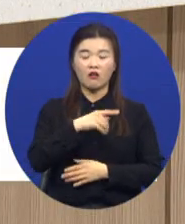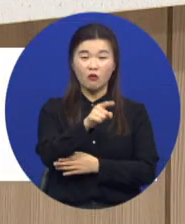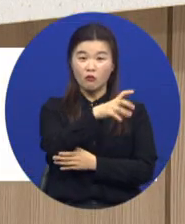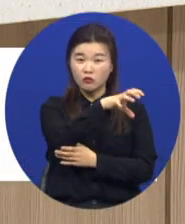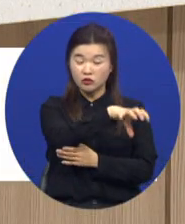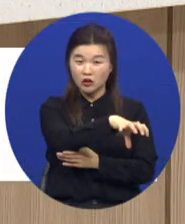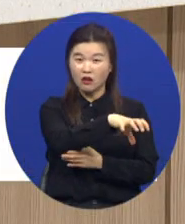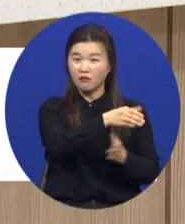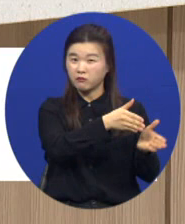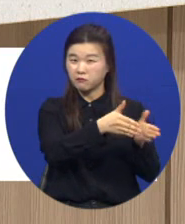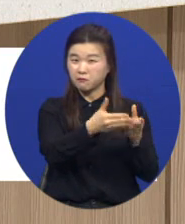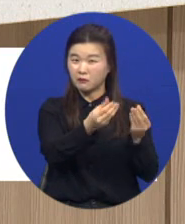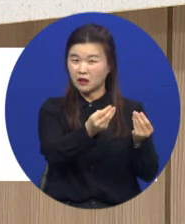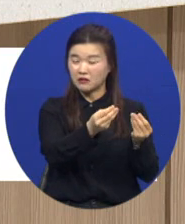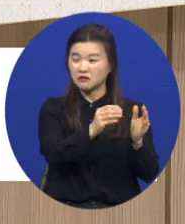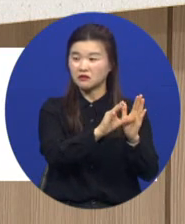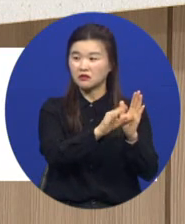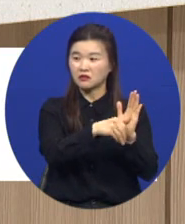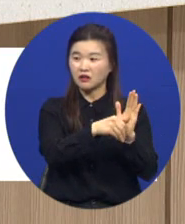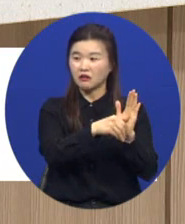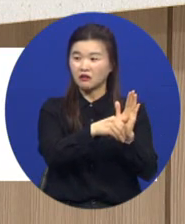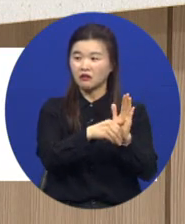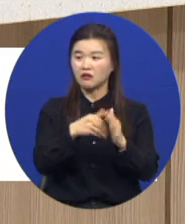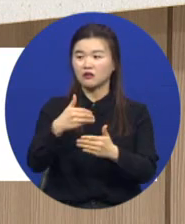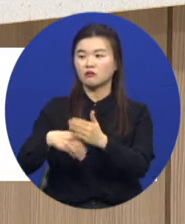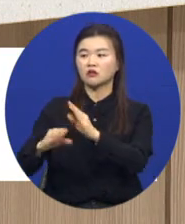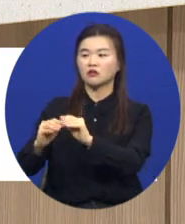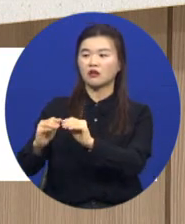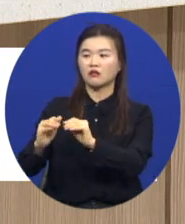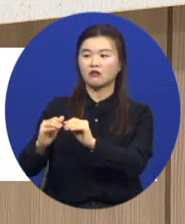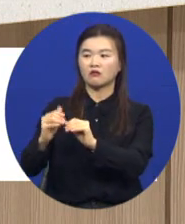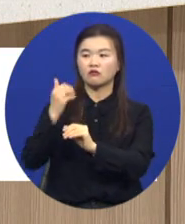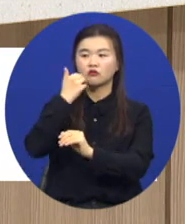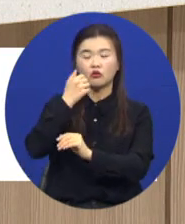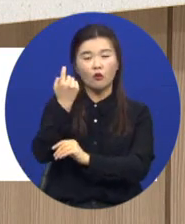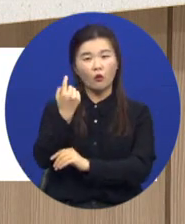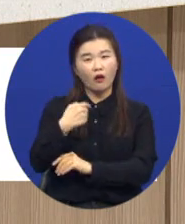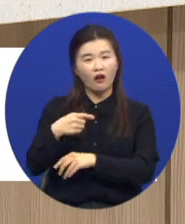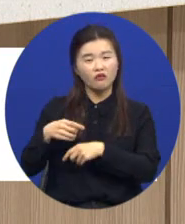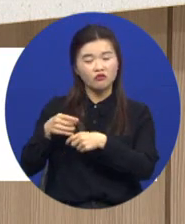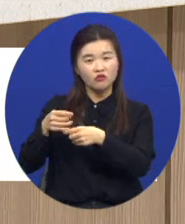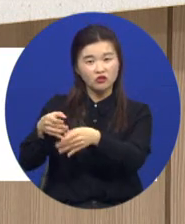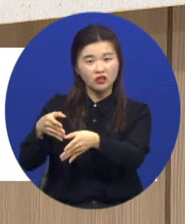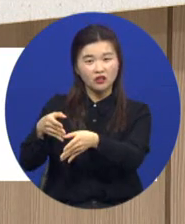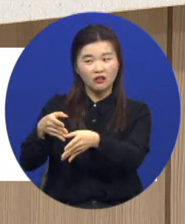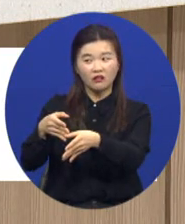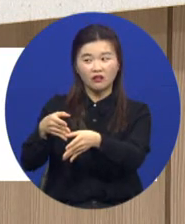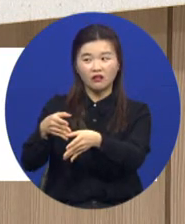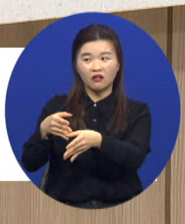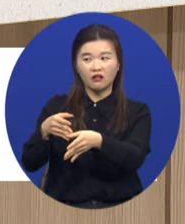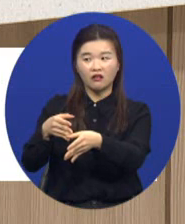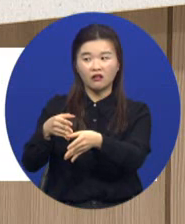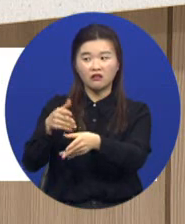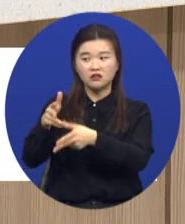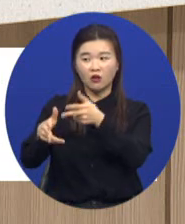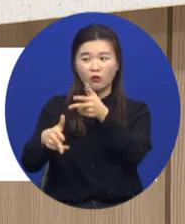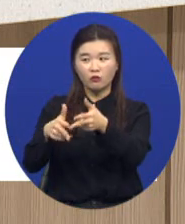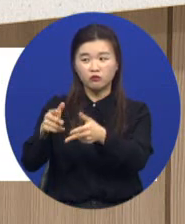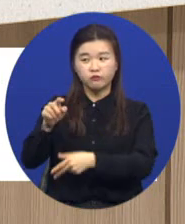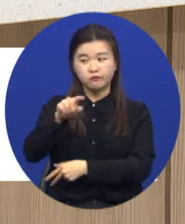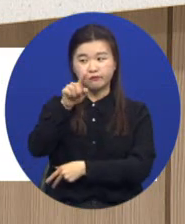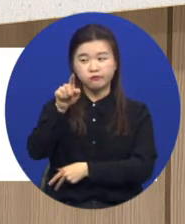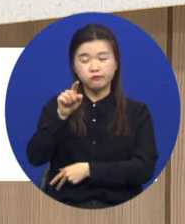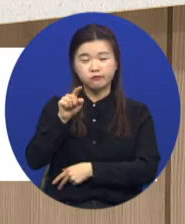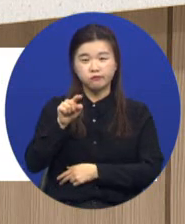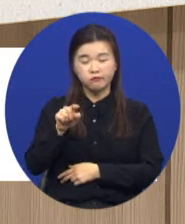가버리면 나머지 유유 부지에는 누가 봐서 쉽게 아까 개발에